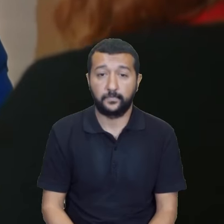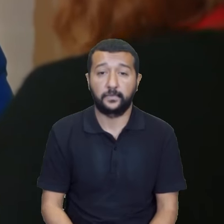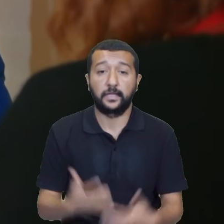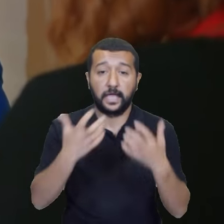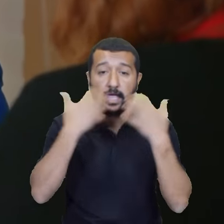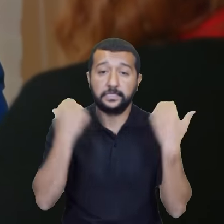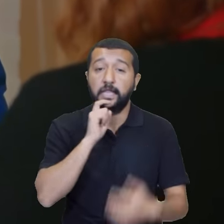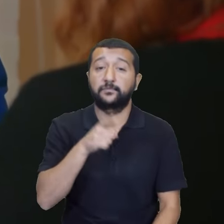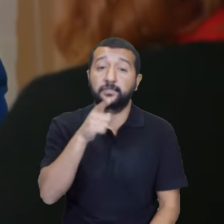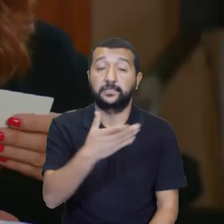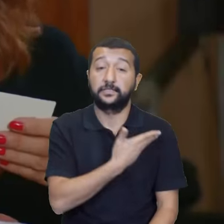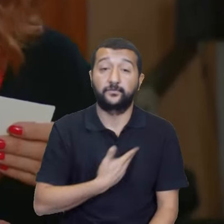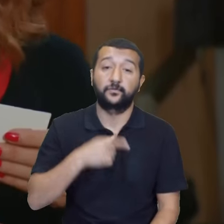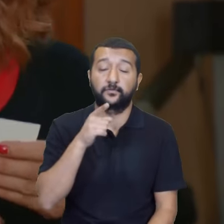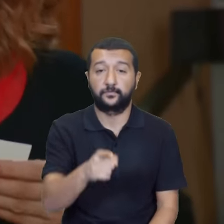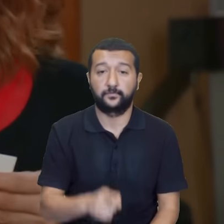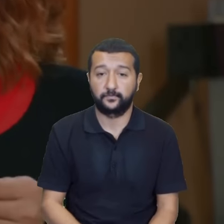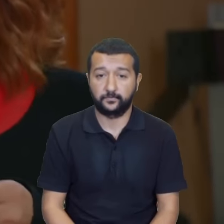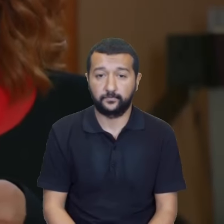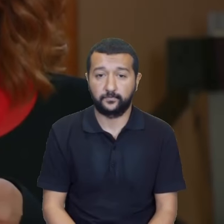Aslan amcam, seviyorum seni.